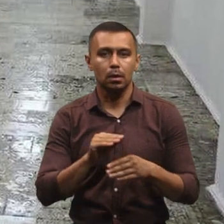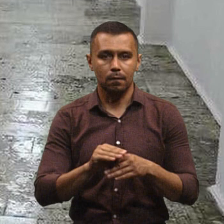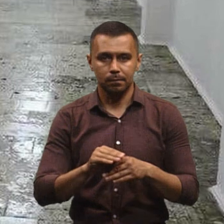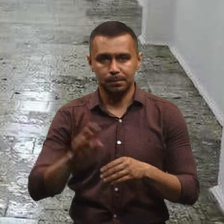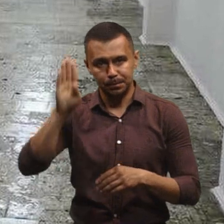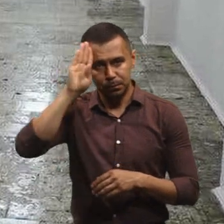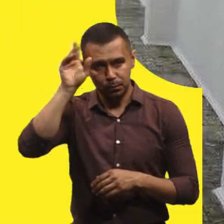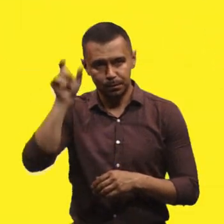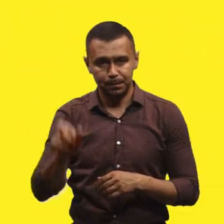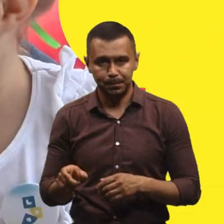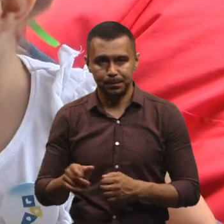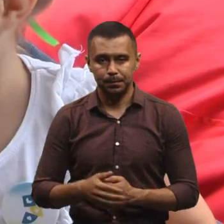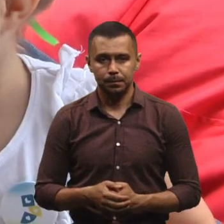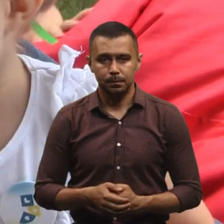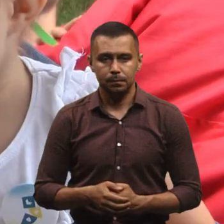Олексій Бабченко